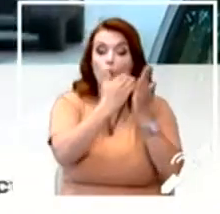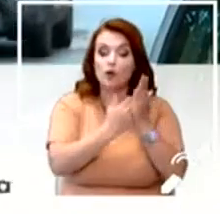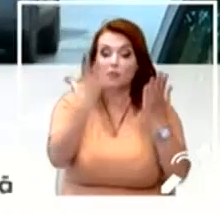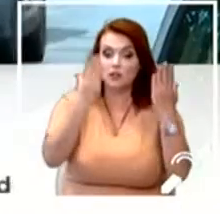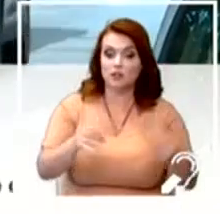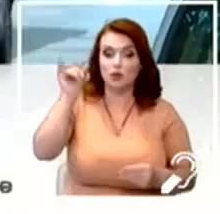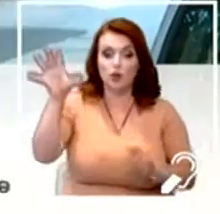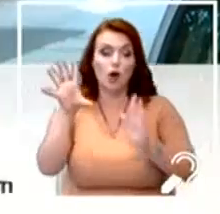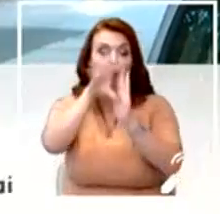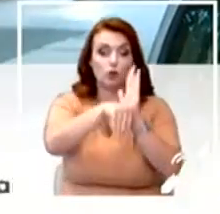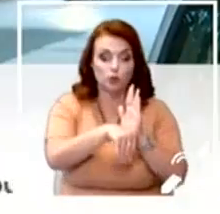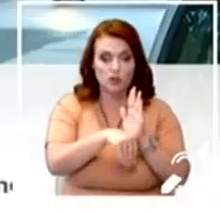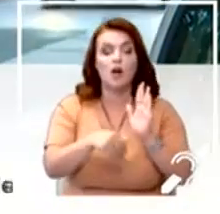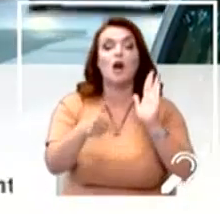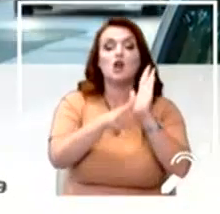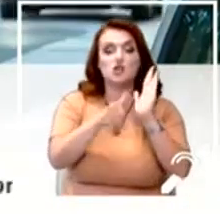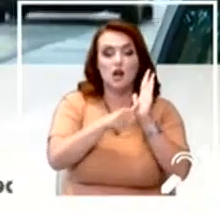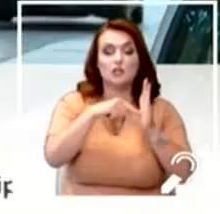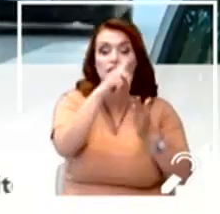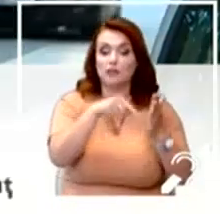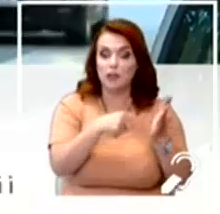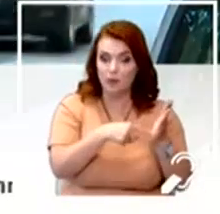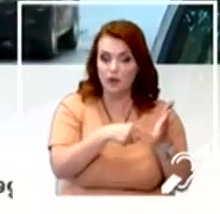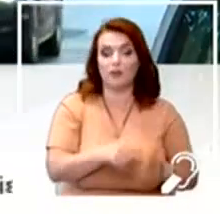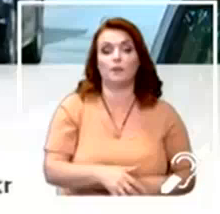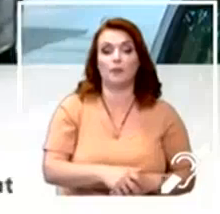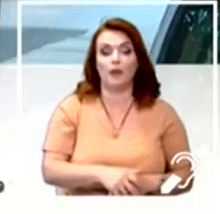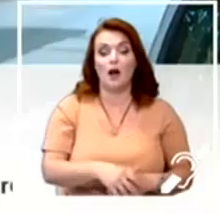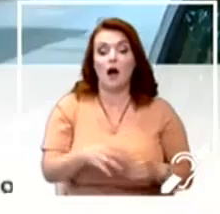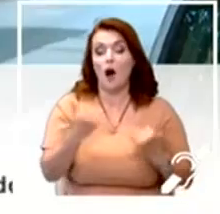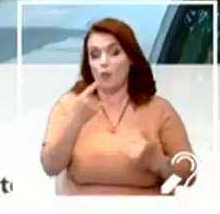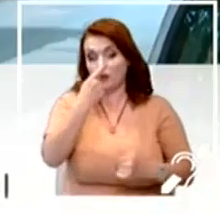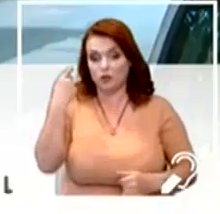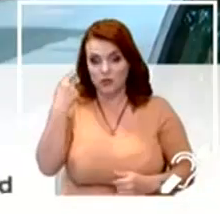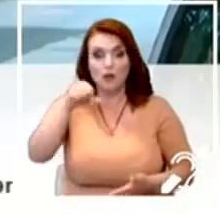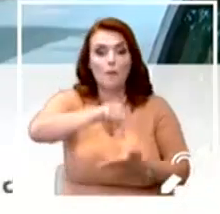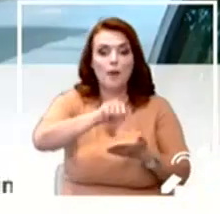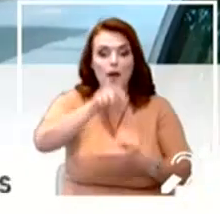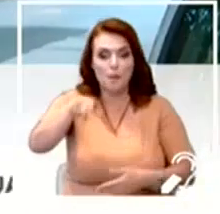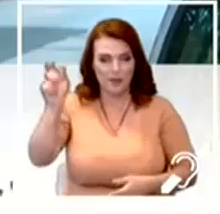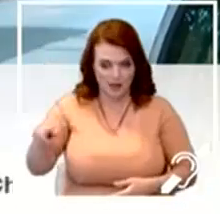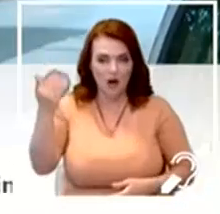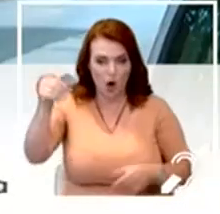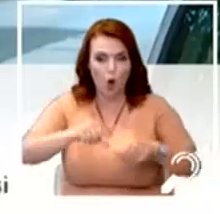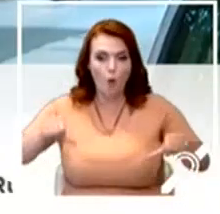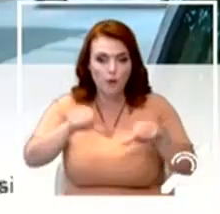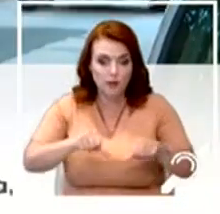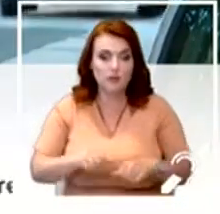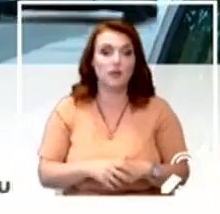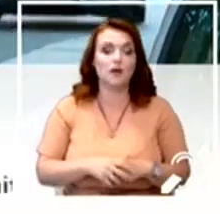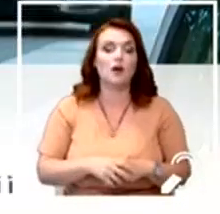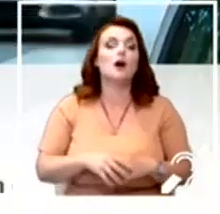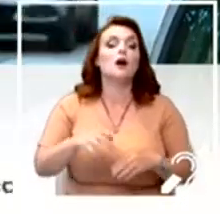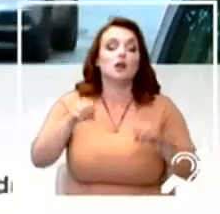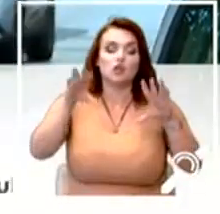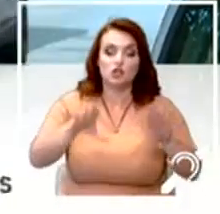au fost incluse 6 subiecte. Acum ceva timp, membrii CEC au stabilit cuantumul creditelor